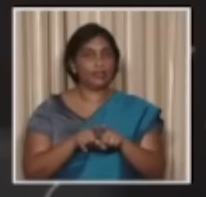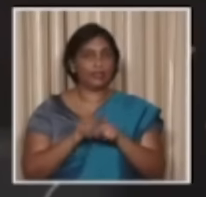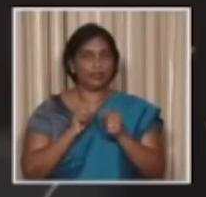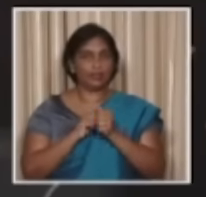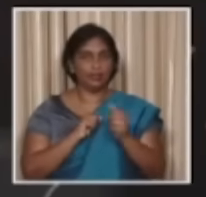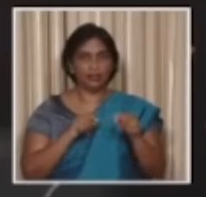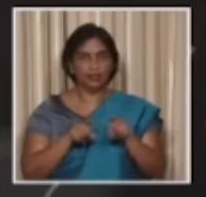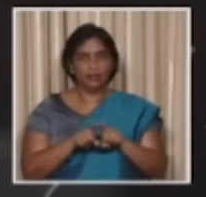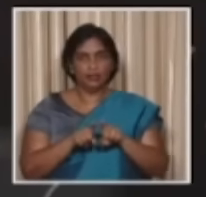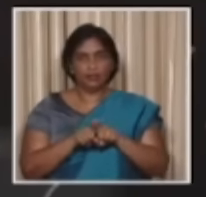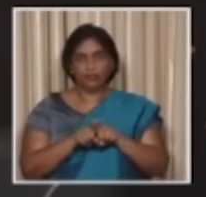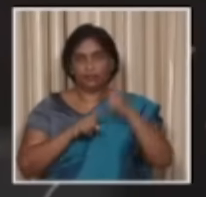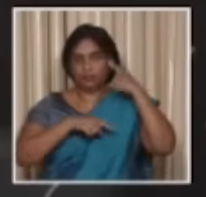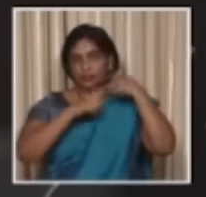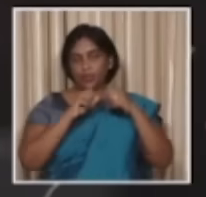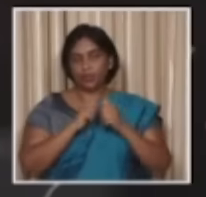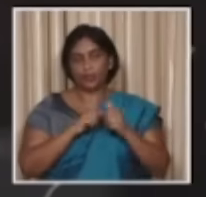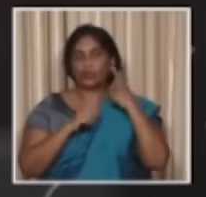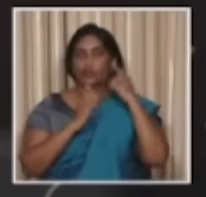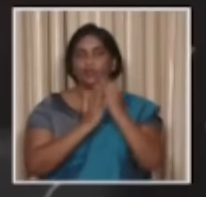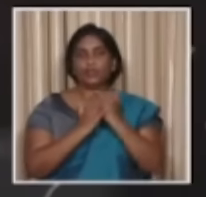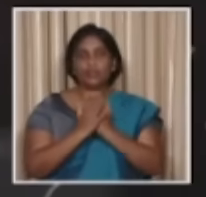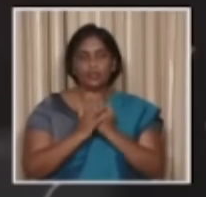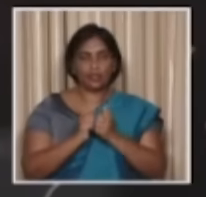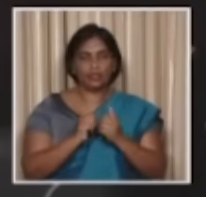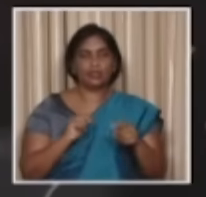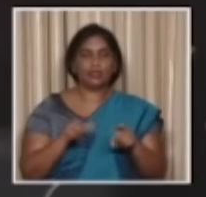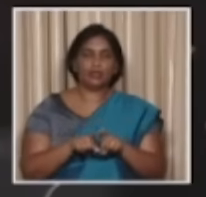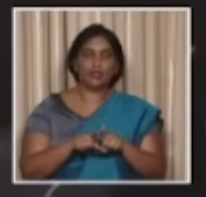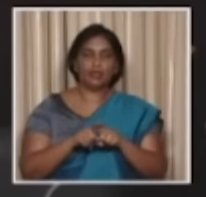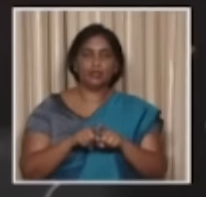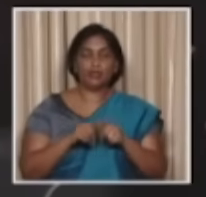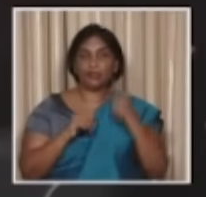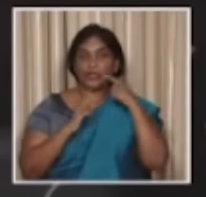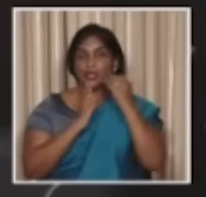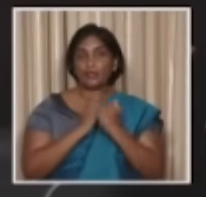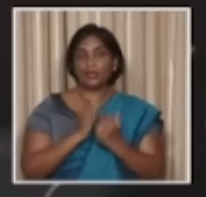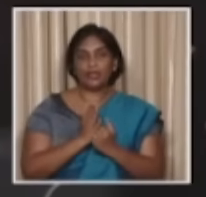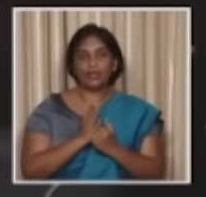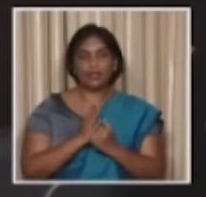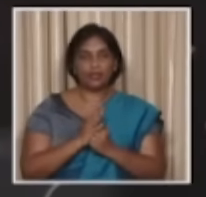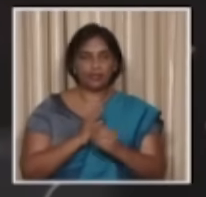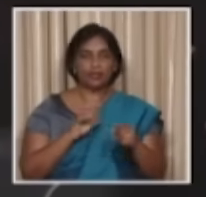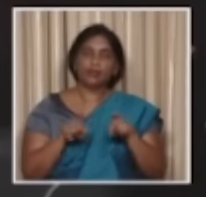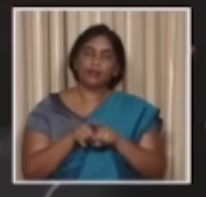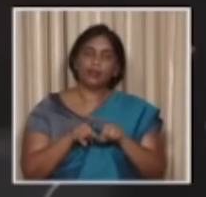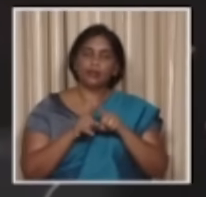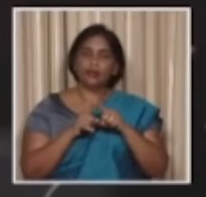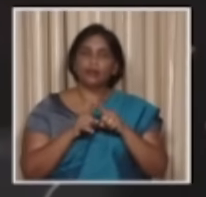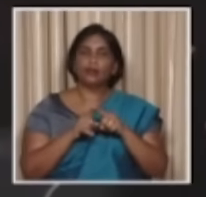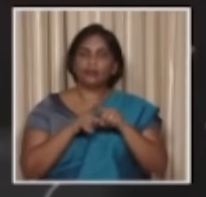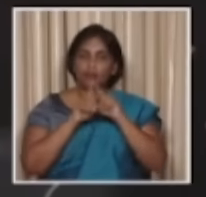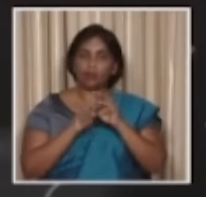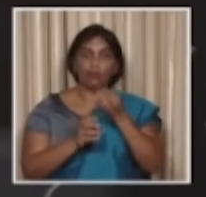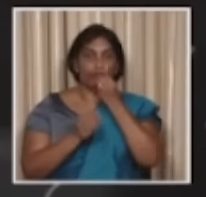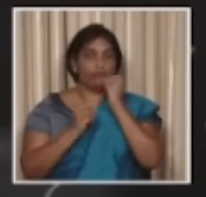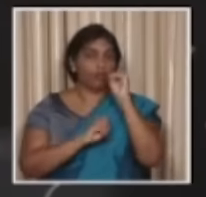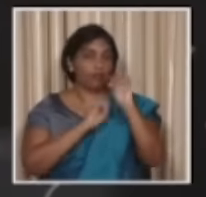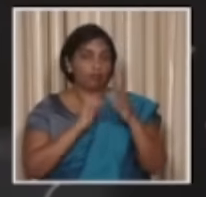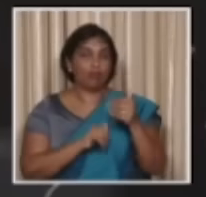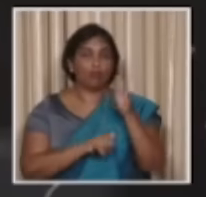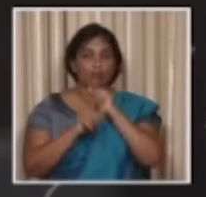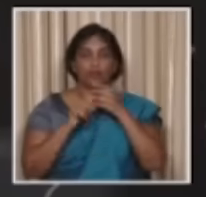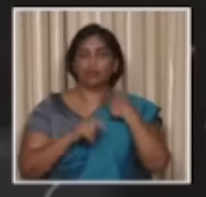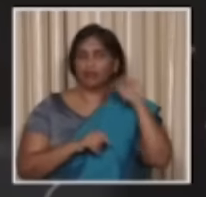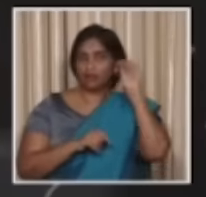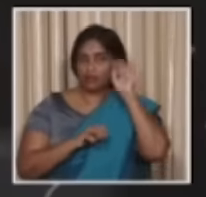27% ඔවුන්ගේ ආහාර ගැනීම අඩු කරලා ආහාර නොගෙන ඉන්නවා. ආහාර ගැනීම මග අරනවා දරුවන්ට කන්න බොන්න දෙන්න ඕන නිසා.